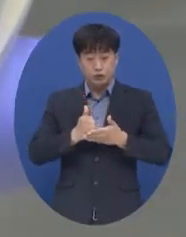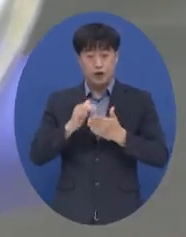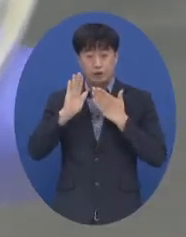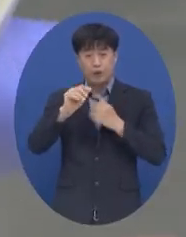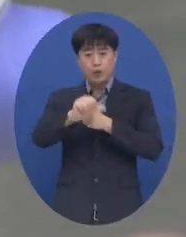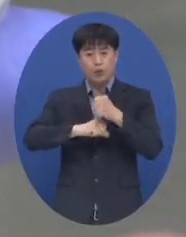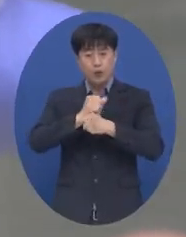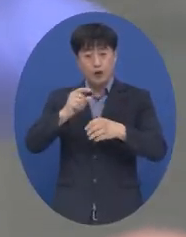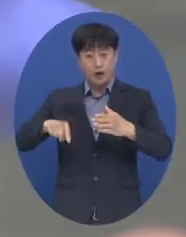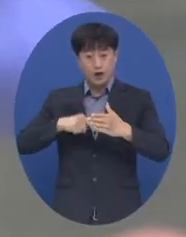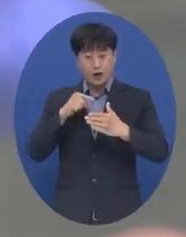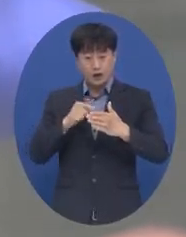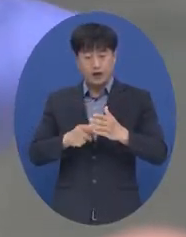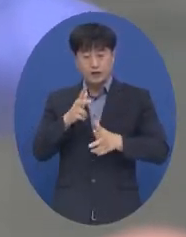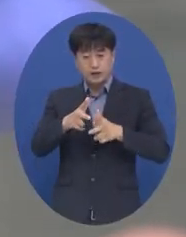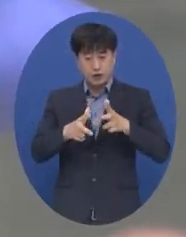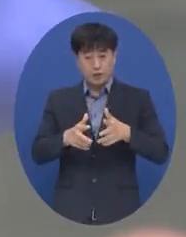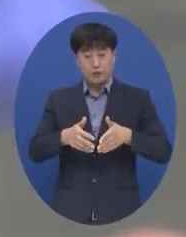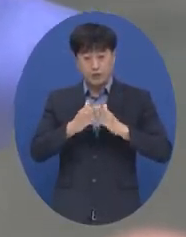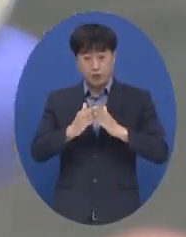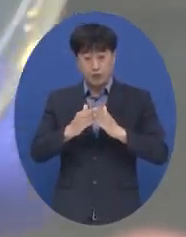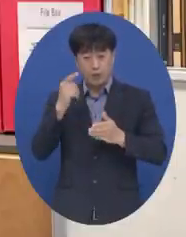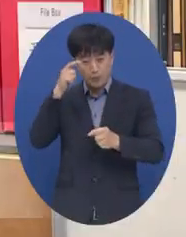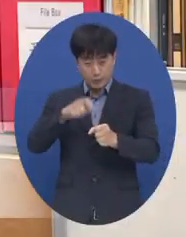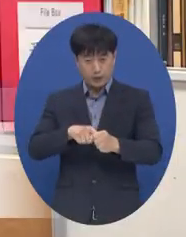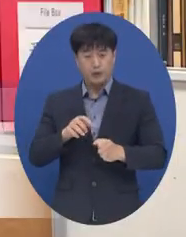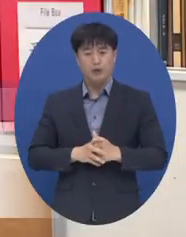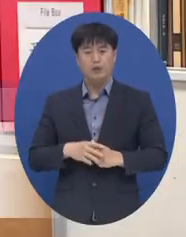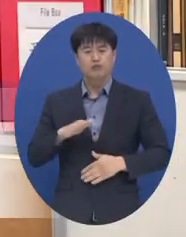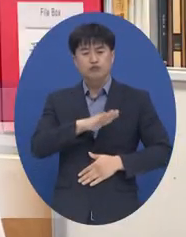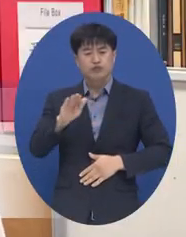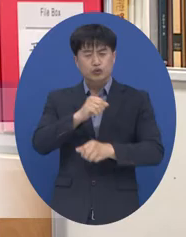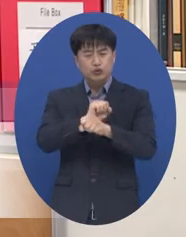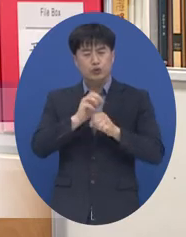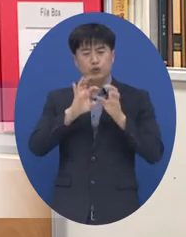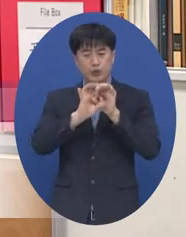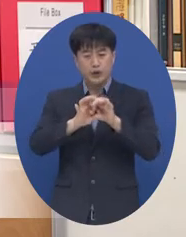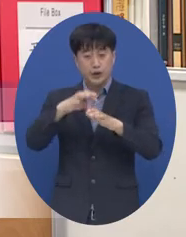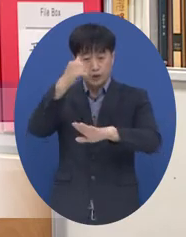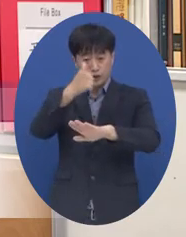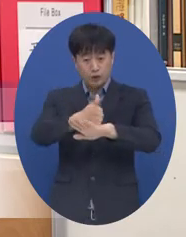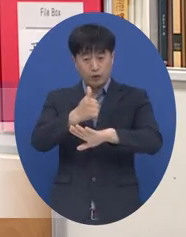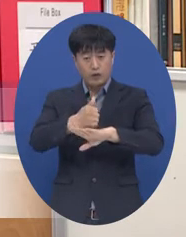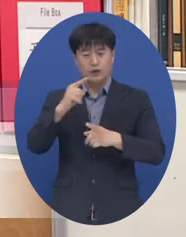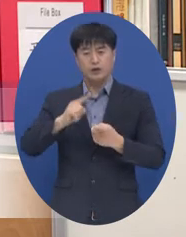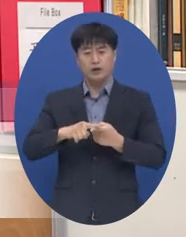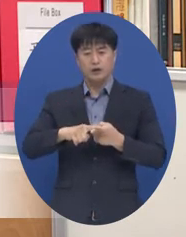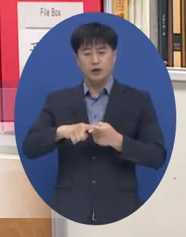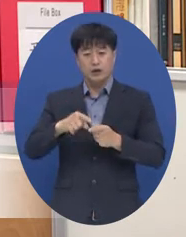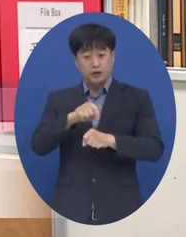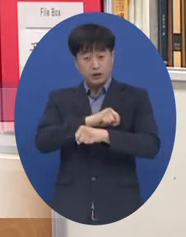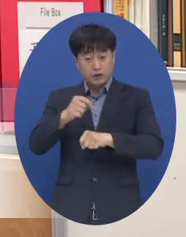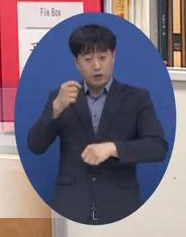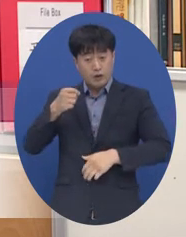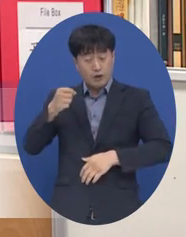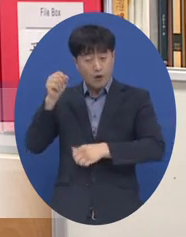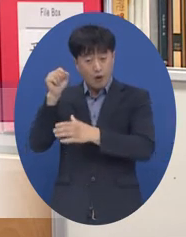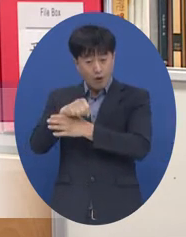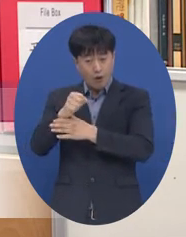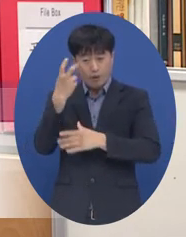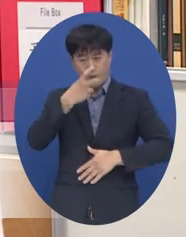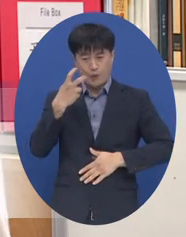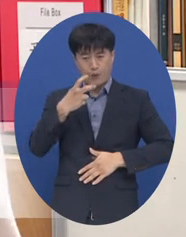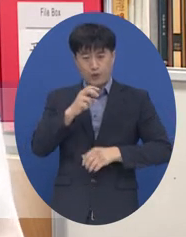앞으로 5년 이내 사업화를 목표로 하고 있습니다. 저희는 연구를 통해서 나온 결과물에 대한 특허